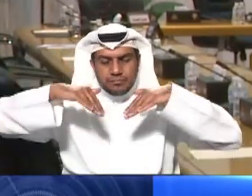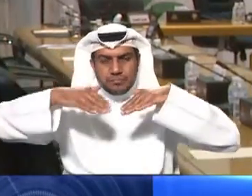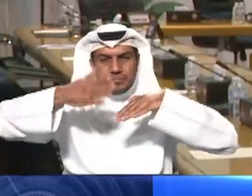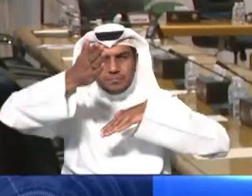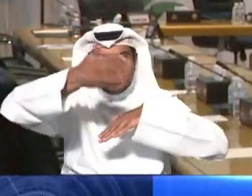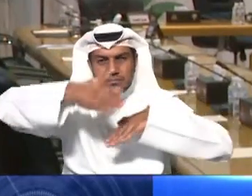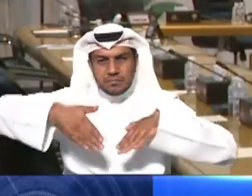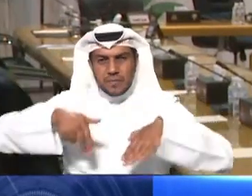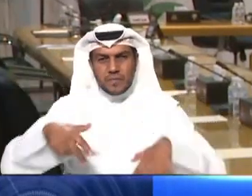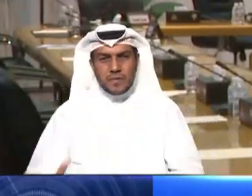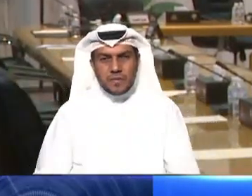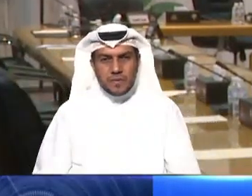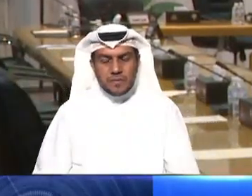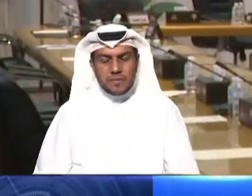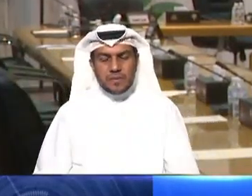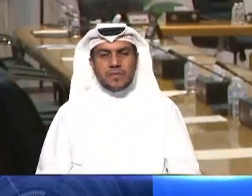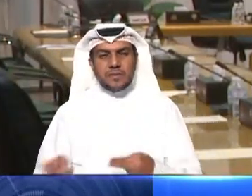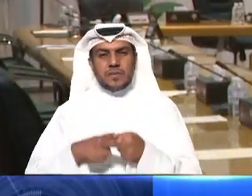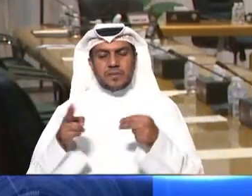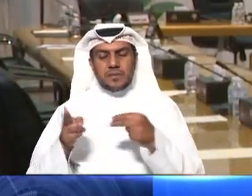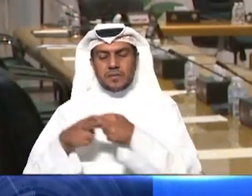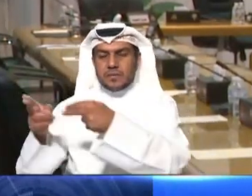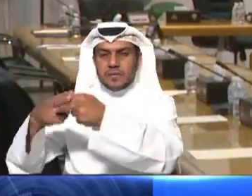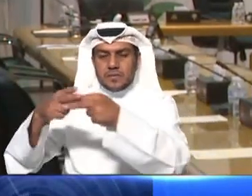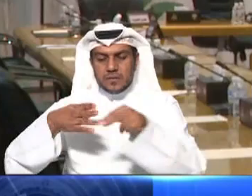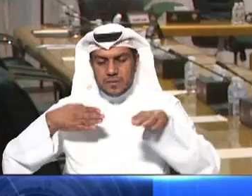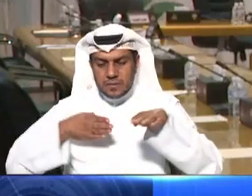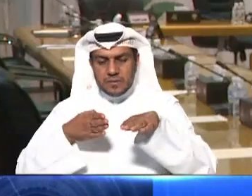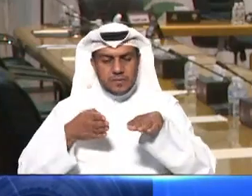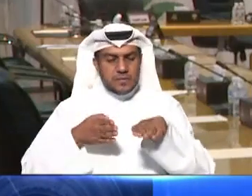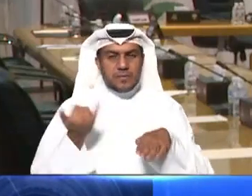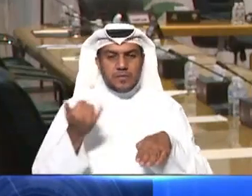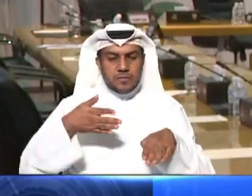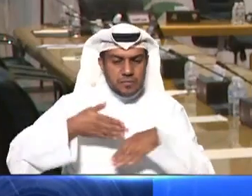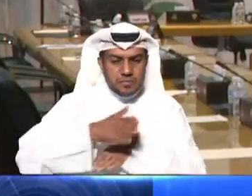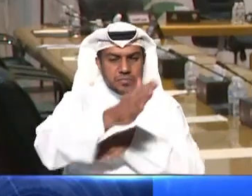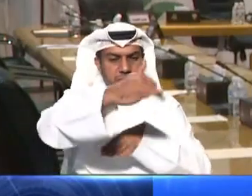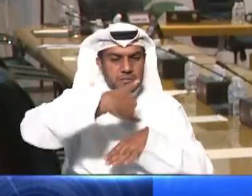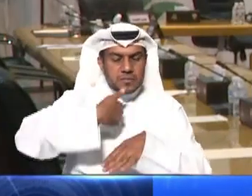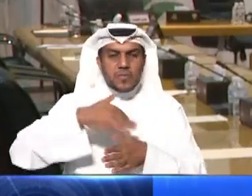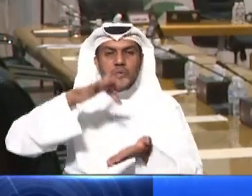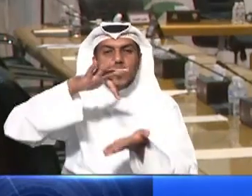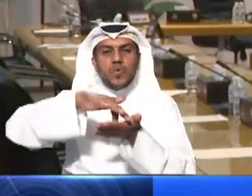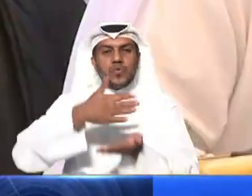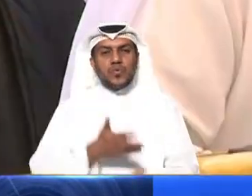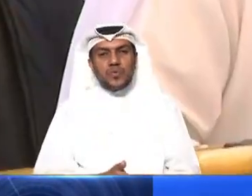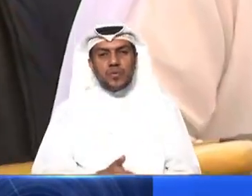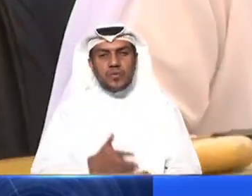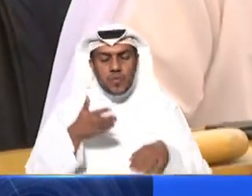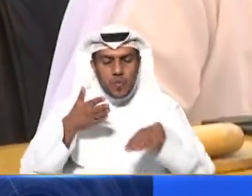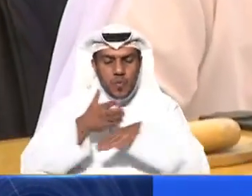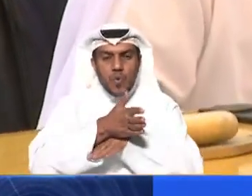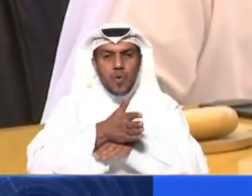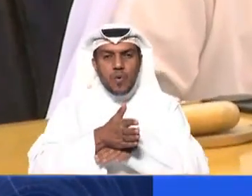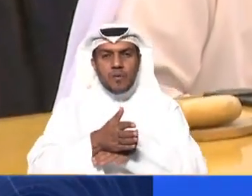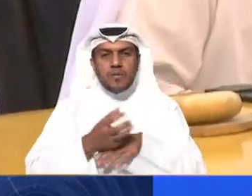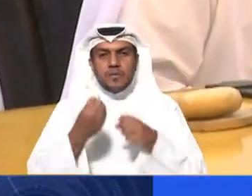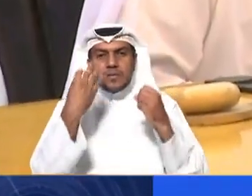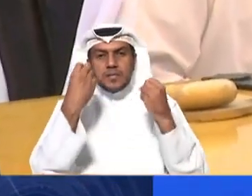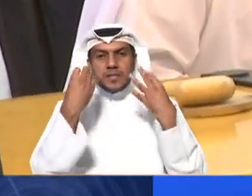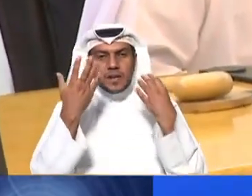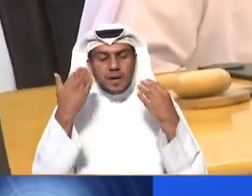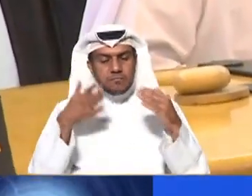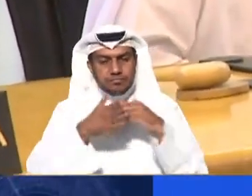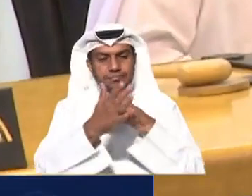تقاطع دروازة مسكر، وهذا تقاطع مهم جدا في قلب المنطقة التجارية في العاصمة. يبقى دور لجان